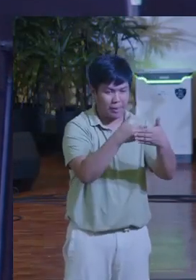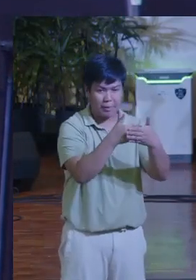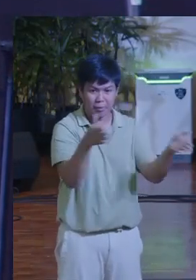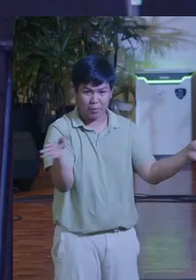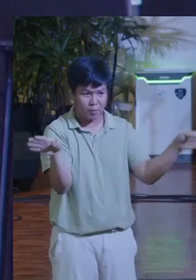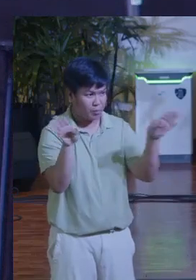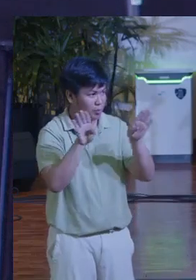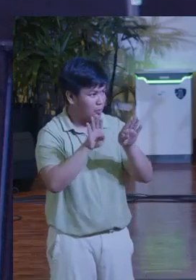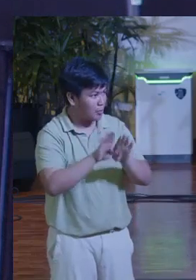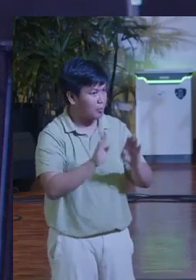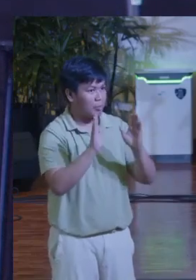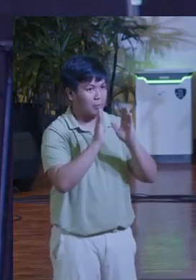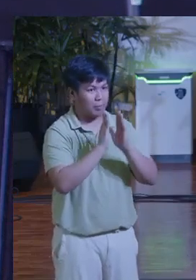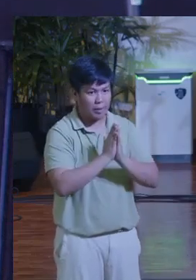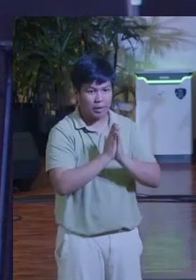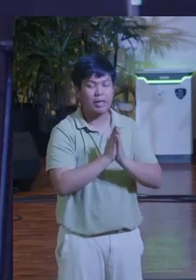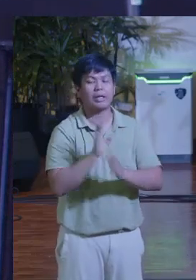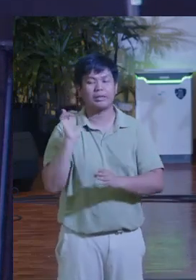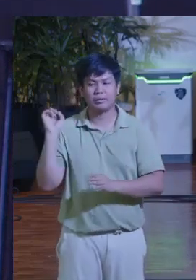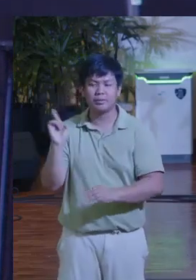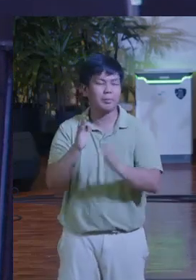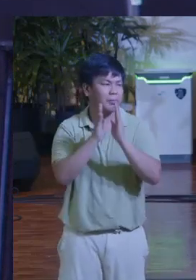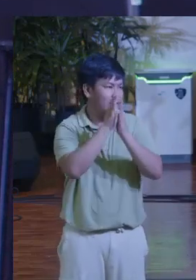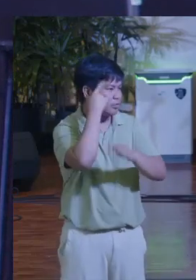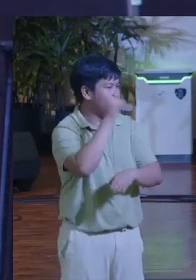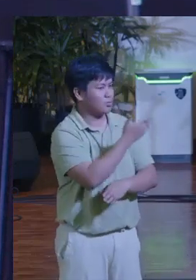ng ating mothers. No?